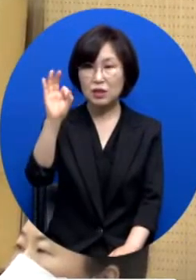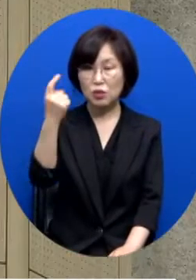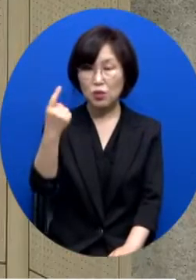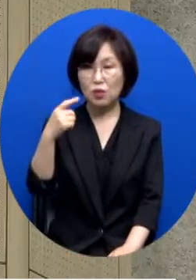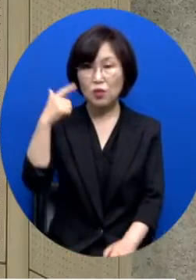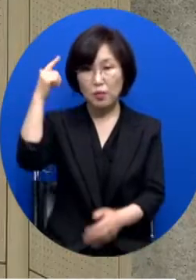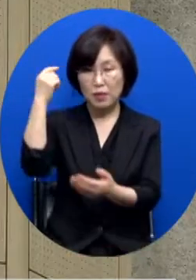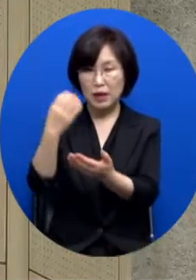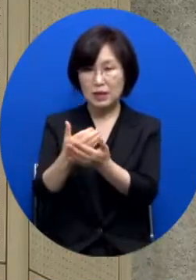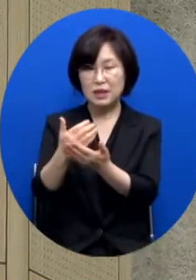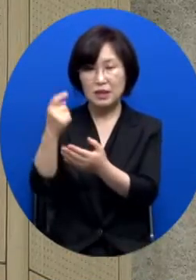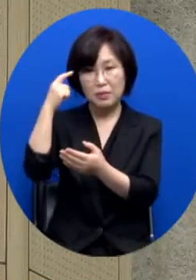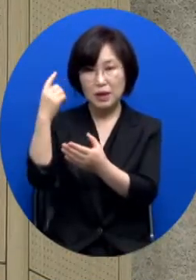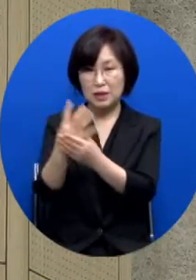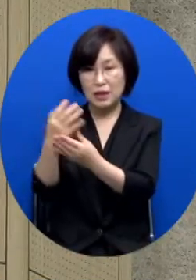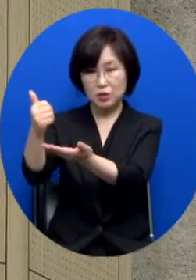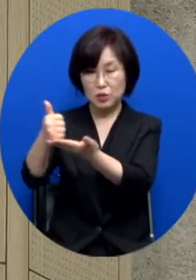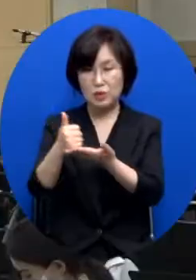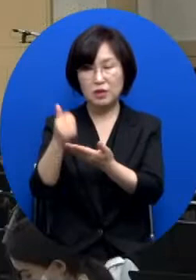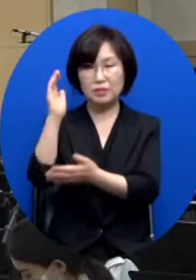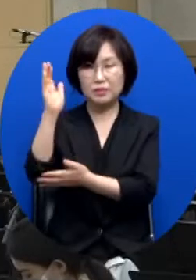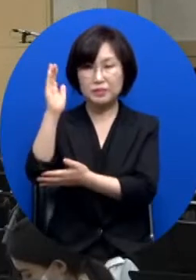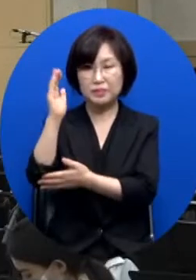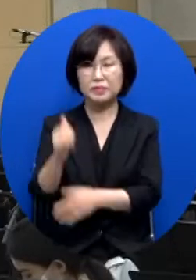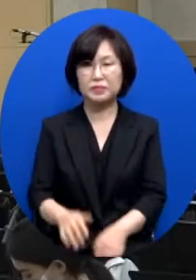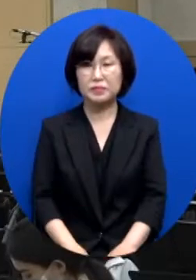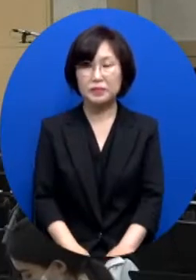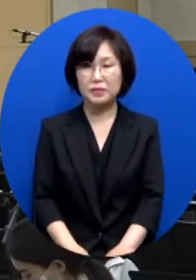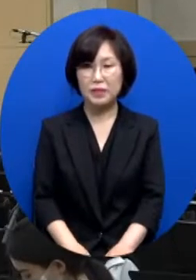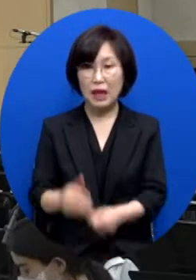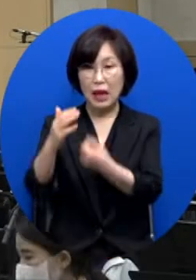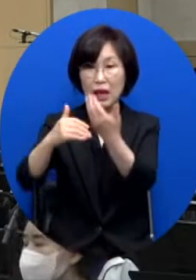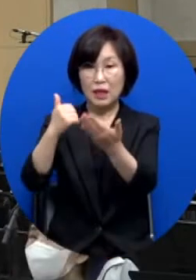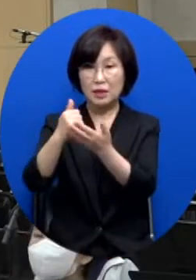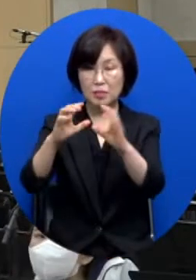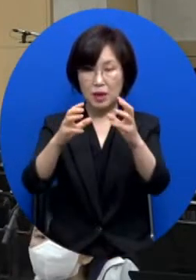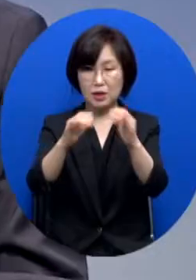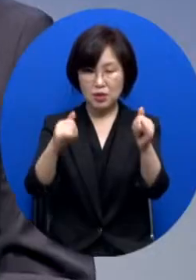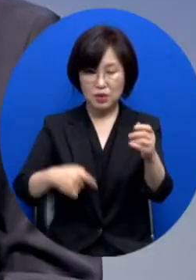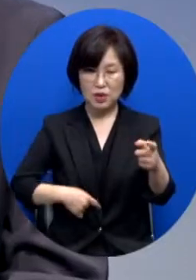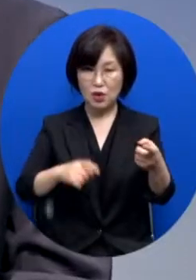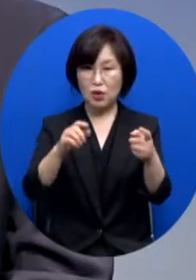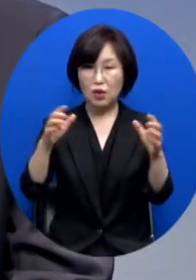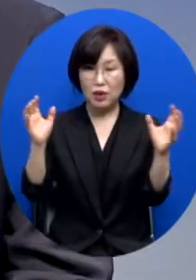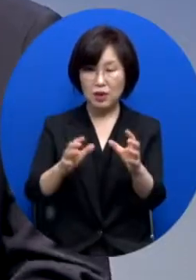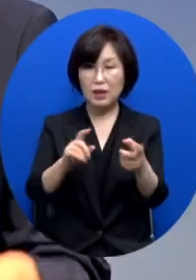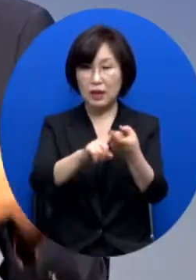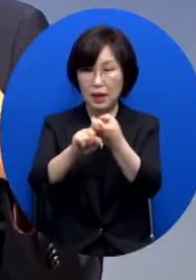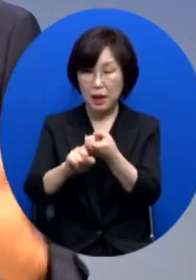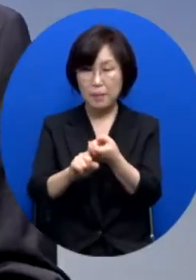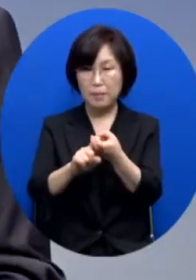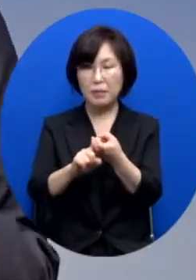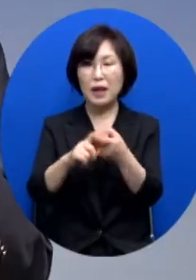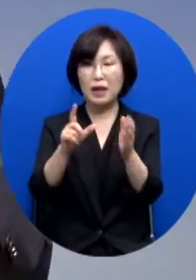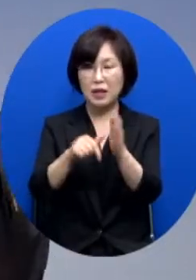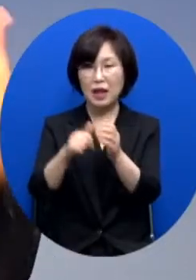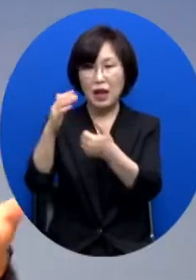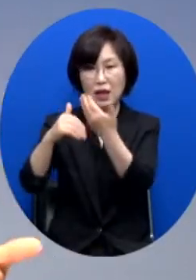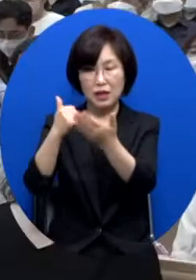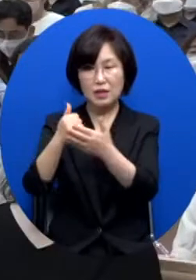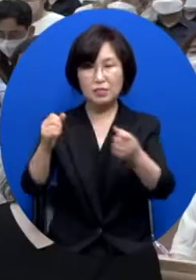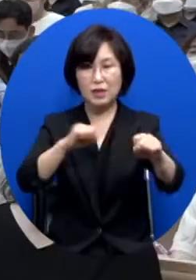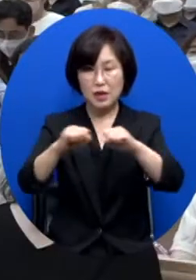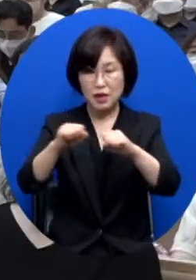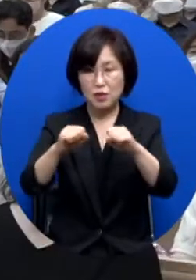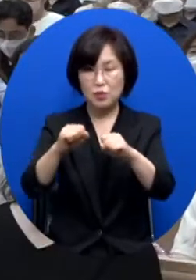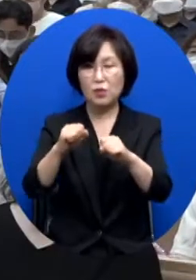개최했습니다. 예배에서 강사로 나선 마이크로 박사는 하나님의 백성이 연합할 때 주님이 일하신다라며